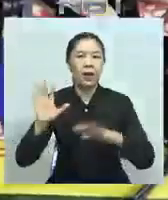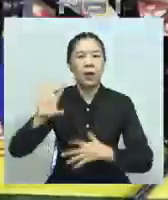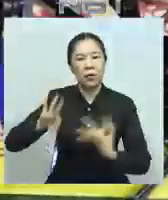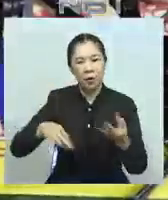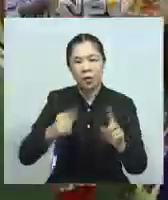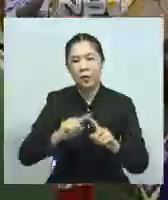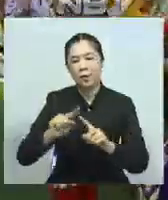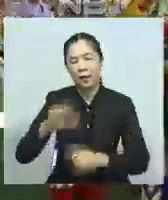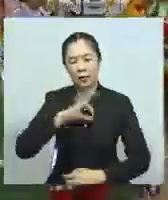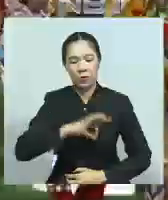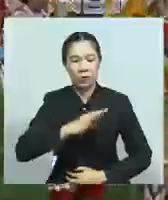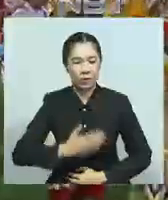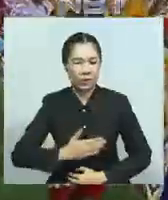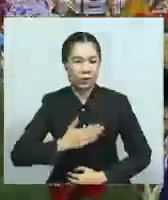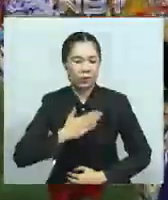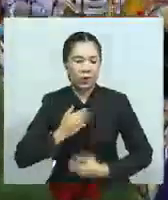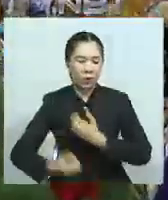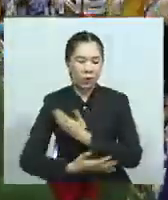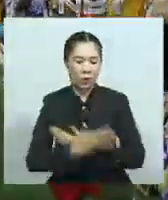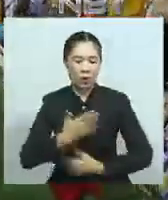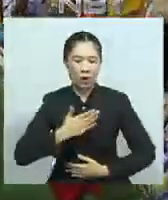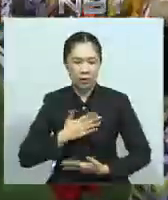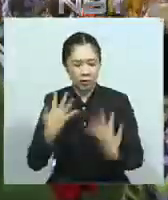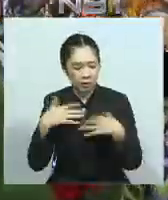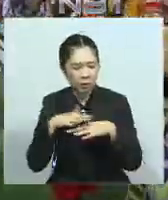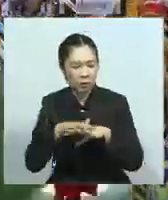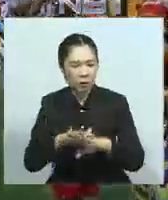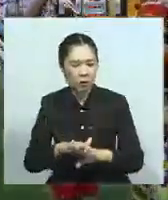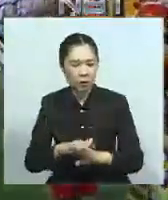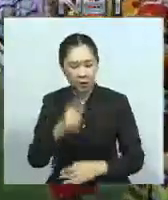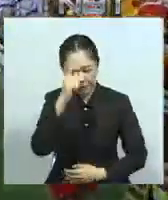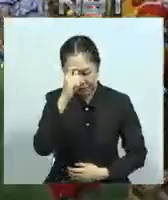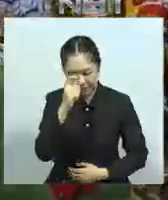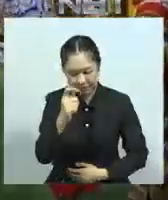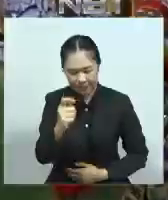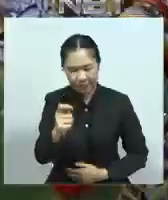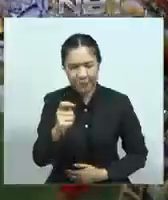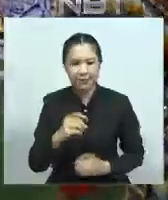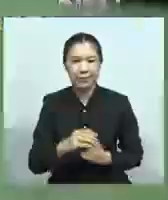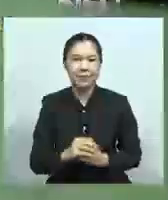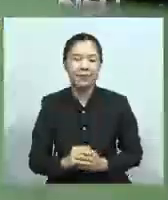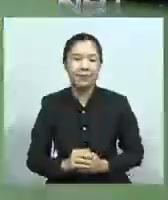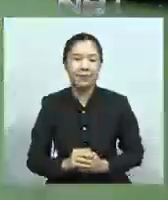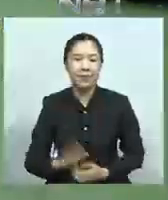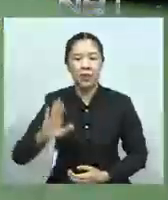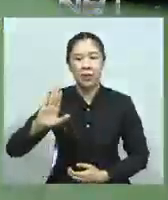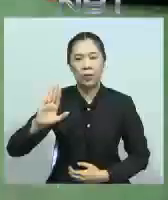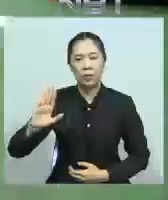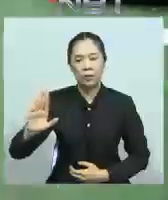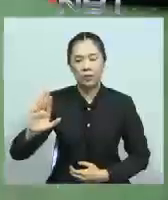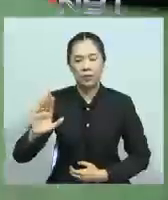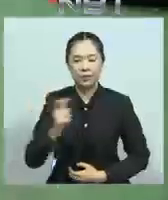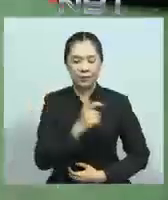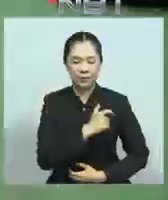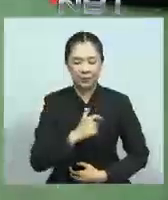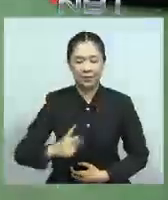วยความรู้สึกภาคภูมิใจที่มีโอกาสได้แสดงออกถึงความจงรักภักดีและสำนึกในพระมหากรุณาธิคุณของพระบาทสมเด็จพระ